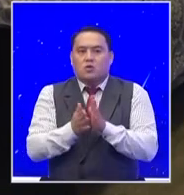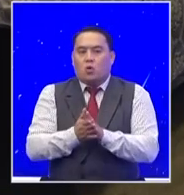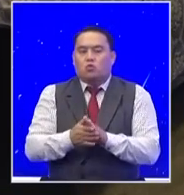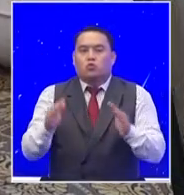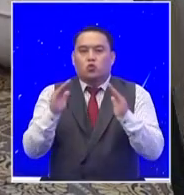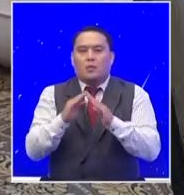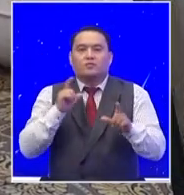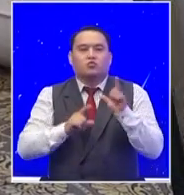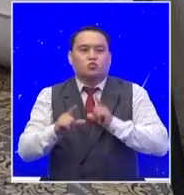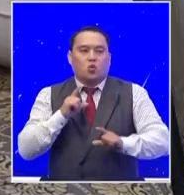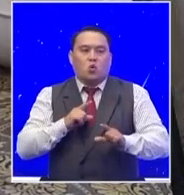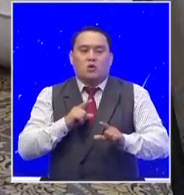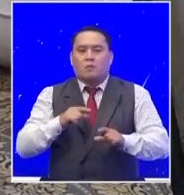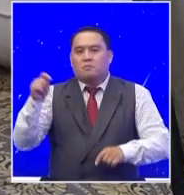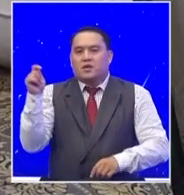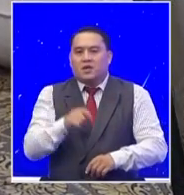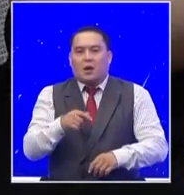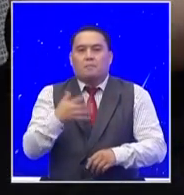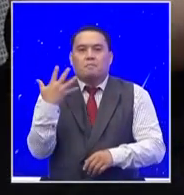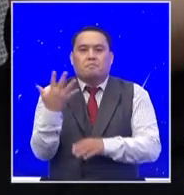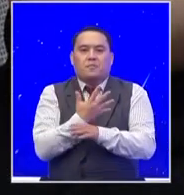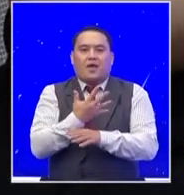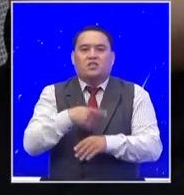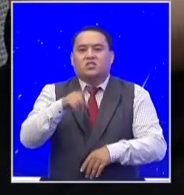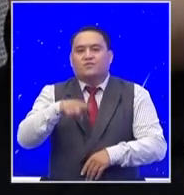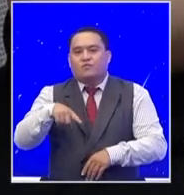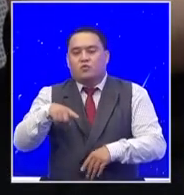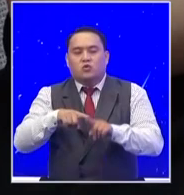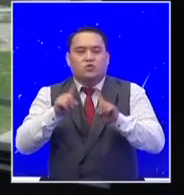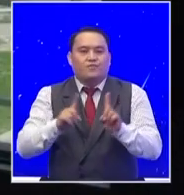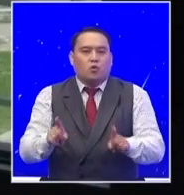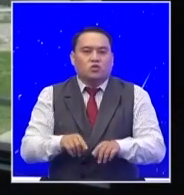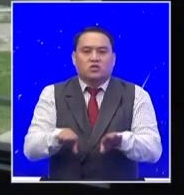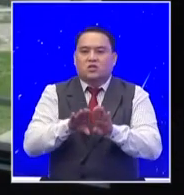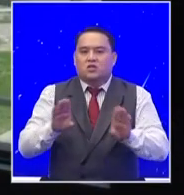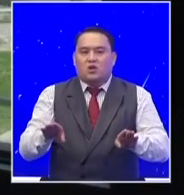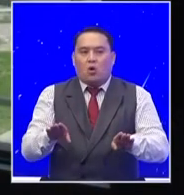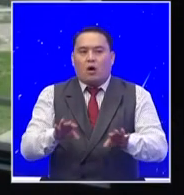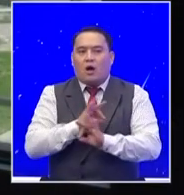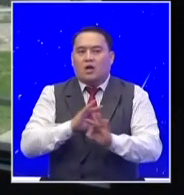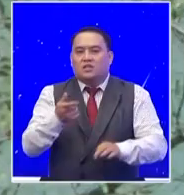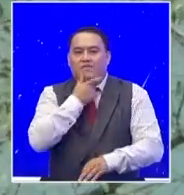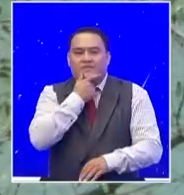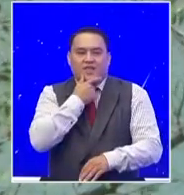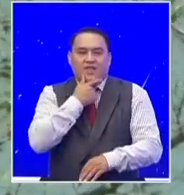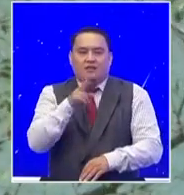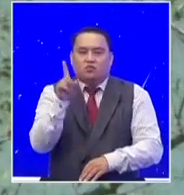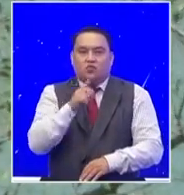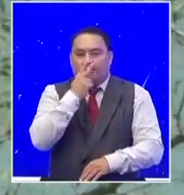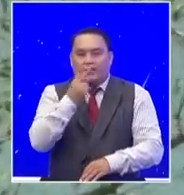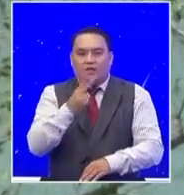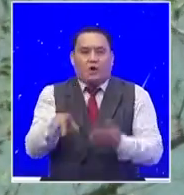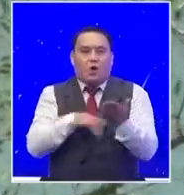доме студентов можно сравнить с пребыванием в 5-звездочной гостинице. Больше всего девушке нравится отличный вид из окна, из которого